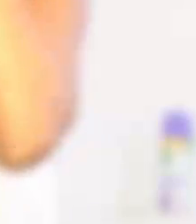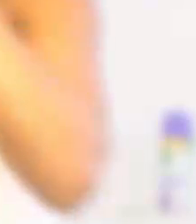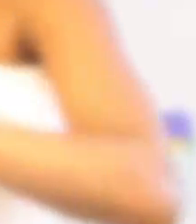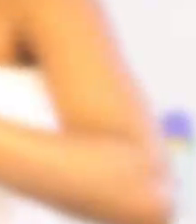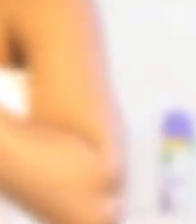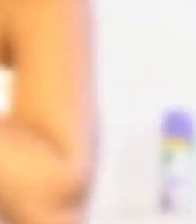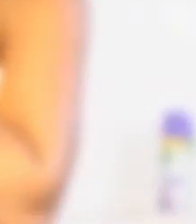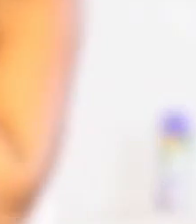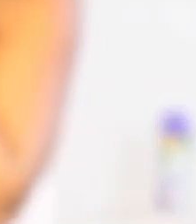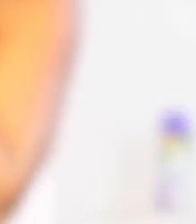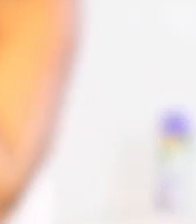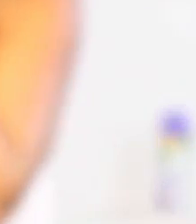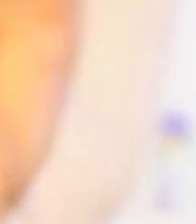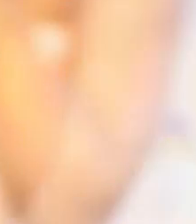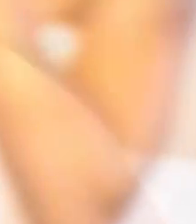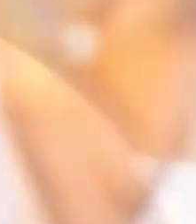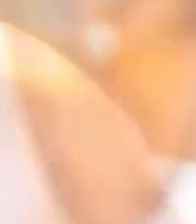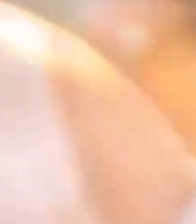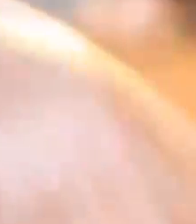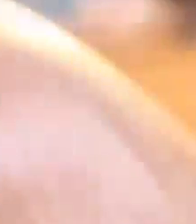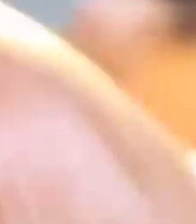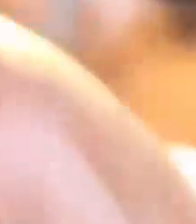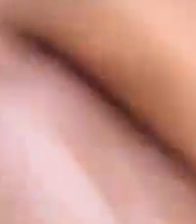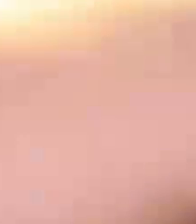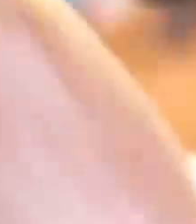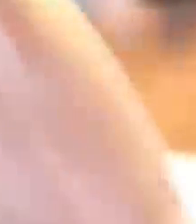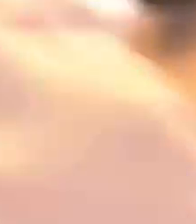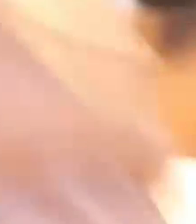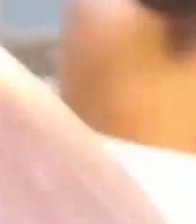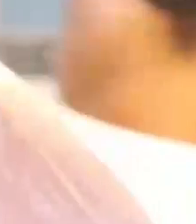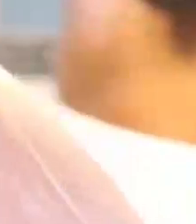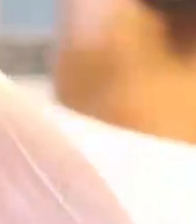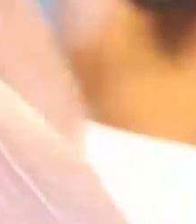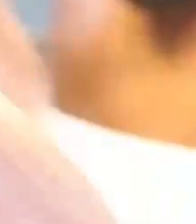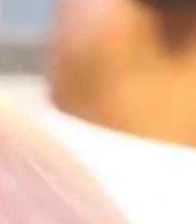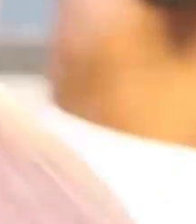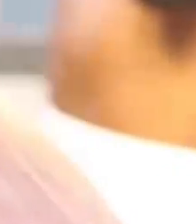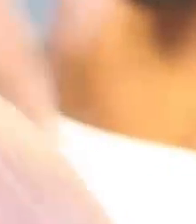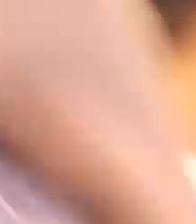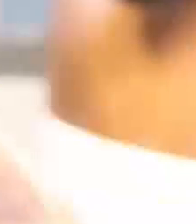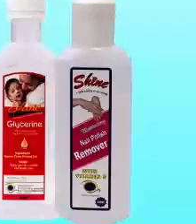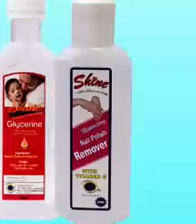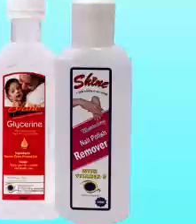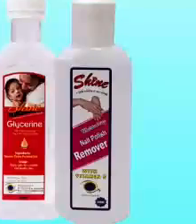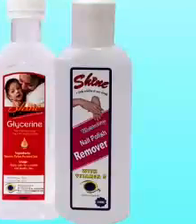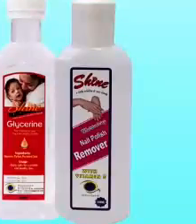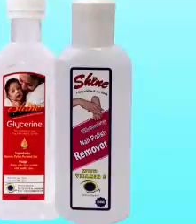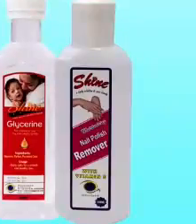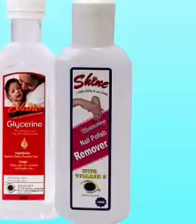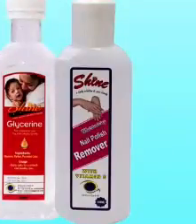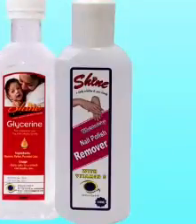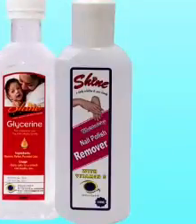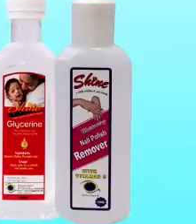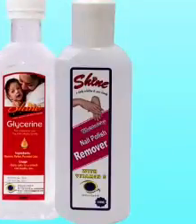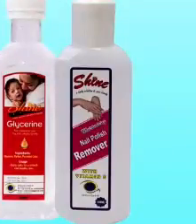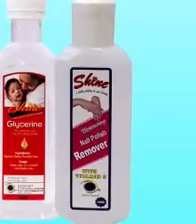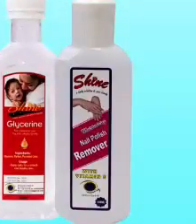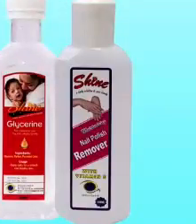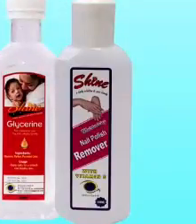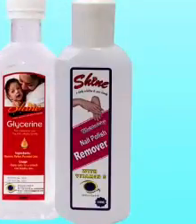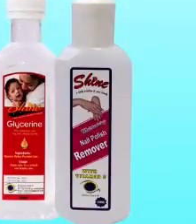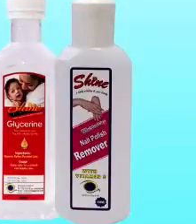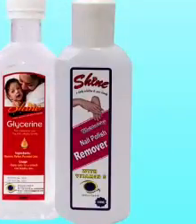Niko agaciro k'uruhu rwawe waba ukazi ukabukira usiga inenge mvamahanga. Iwacu hari abahanga